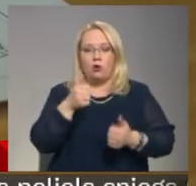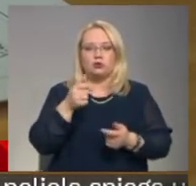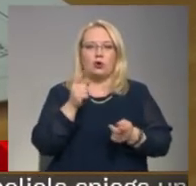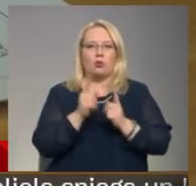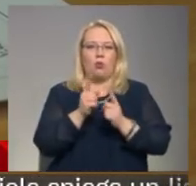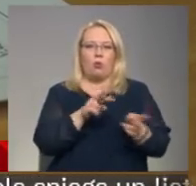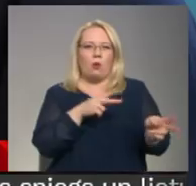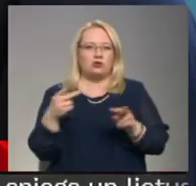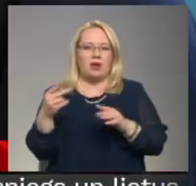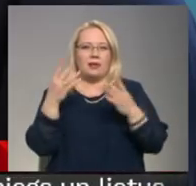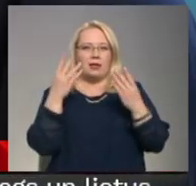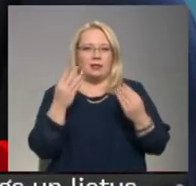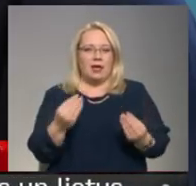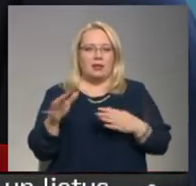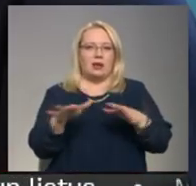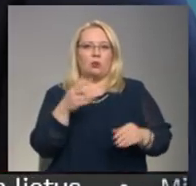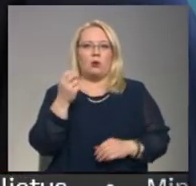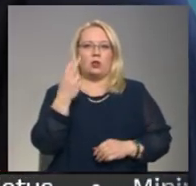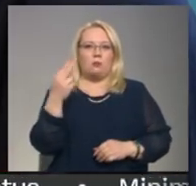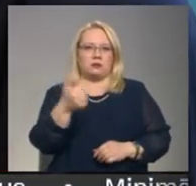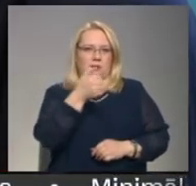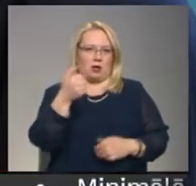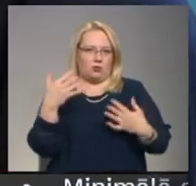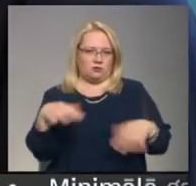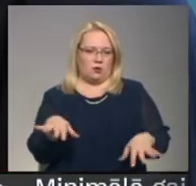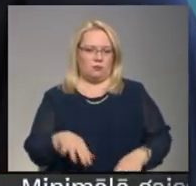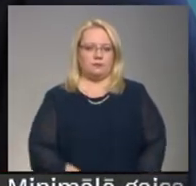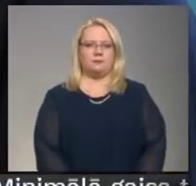tulkošanas dienas rīkojot 12 gadus. Ieva Benefelda, Alans Peršovičs, Skrundas televīzija.